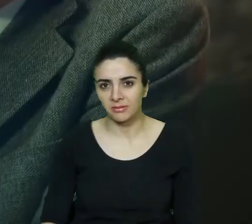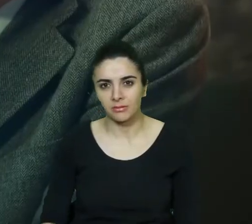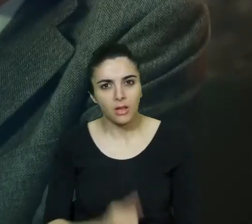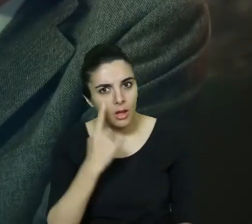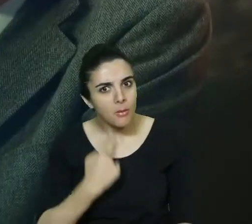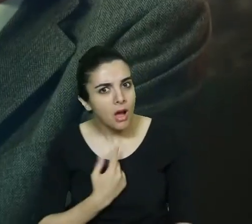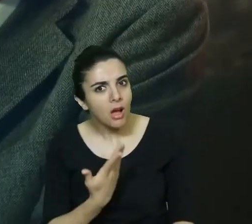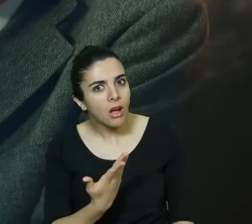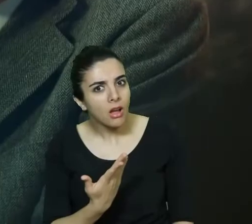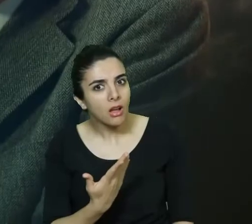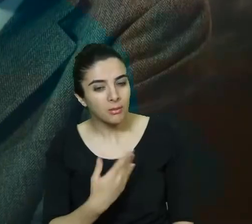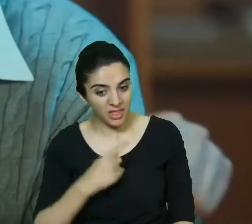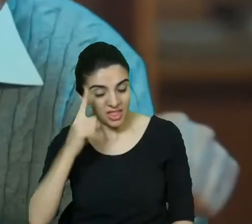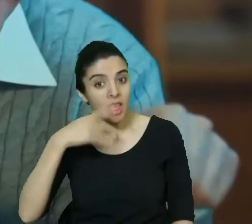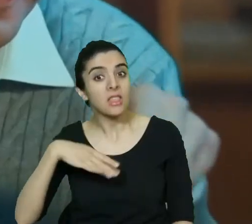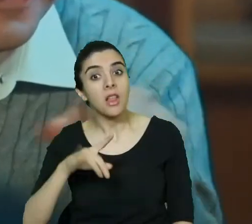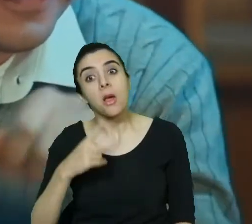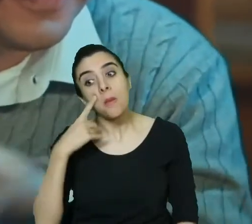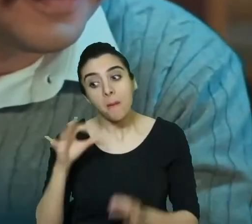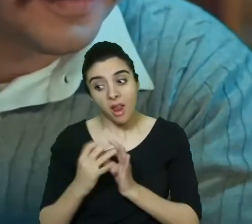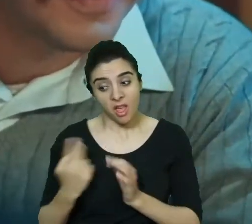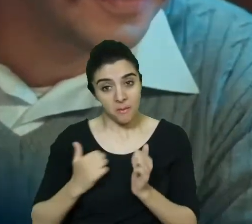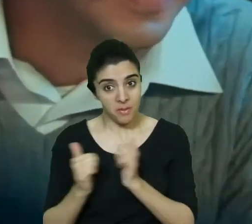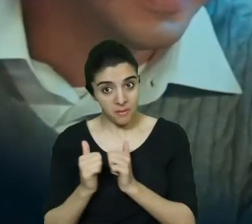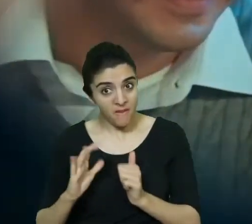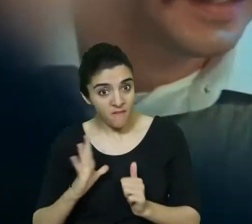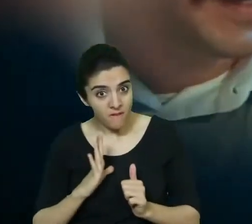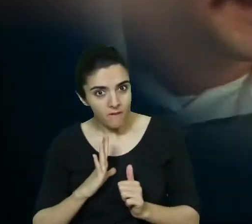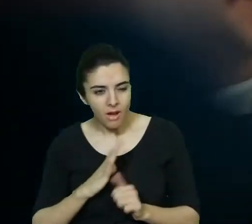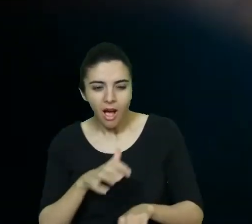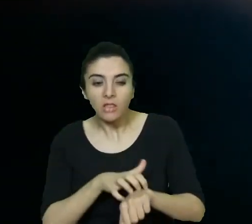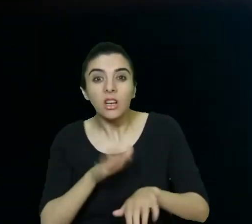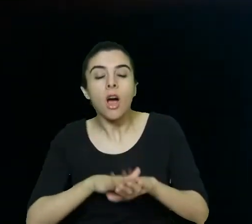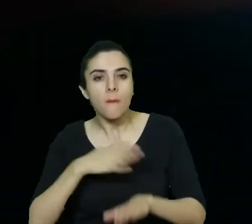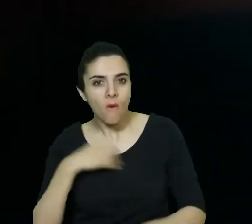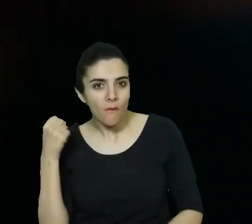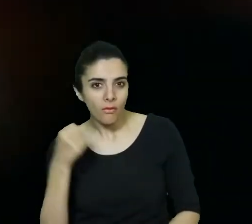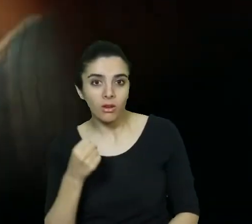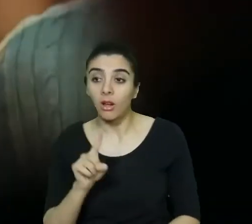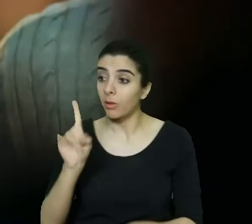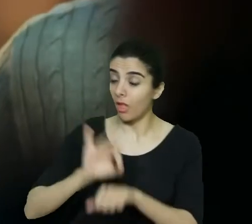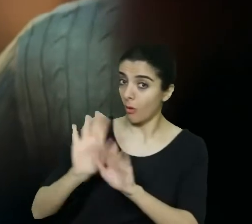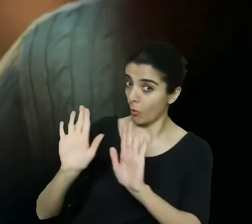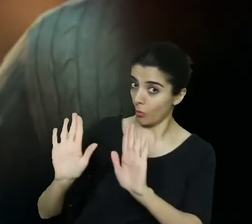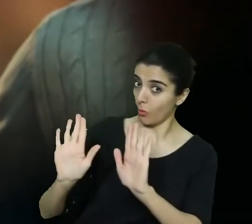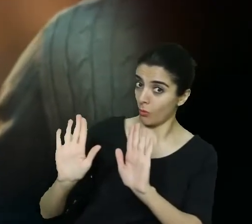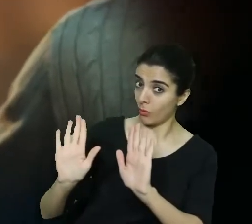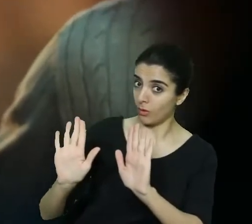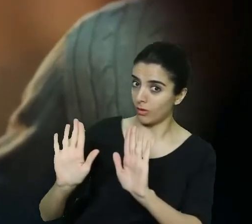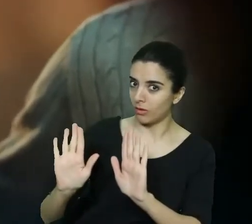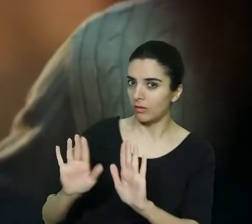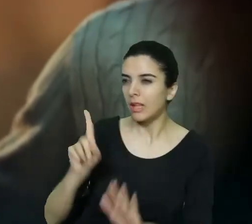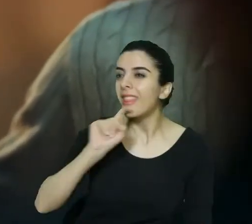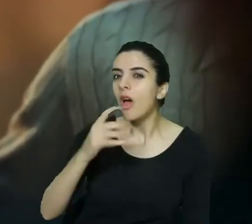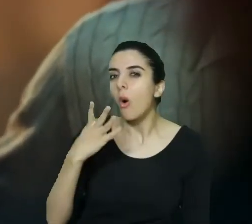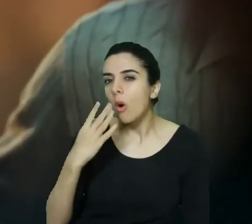Bana bak Alaaddin. Bu sefer yalnız değilim. Bak Baran'la birlikte geldim. Kaçınma istersen. Bir dakika, bir dakika. Senin